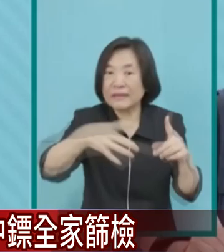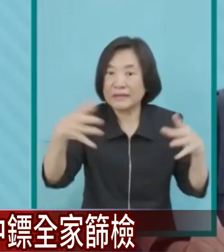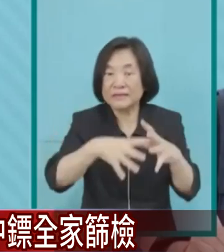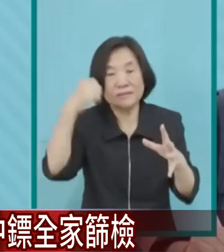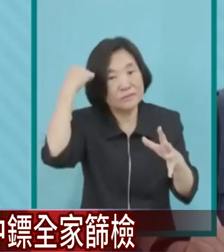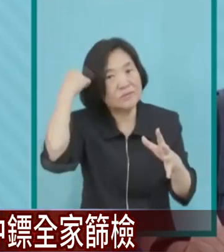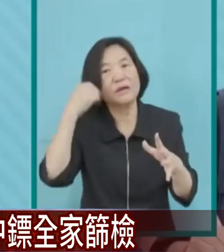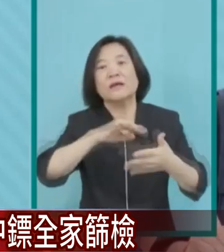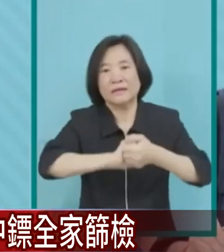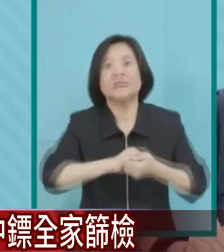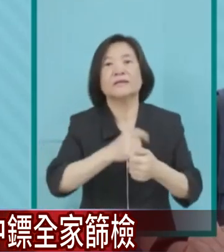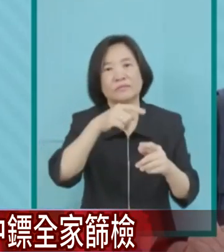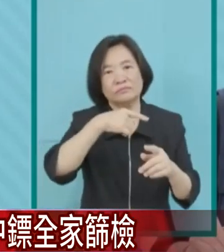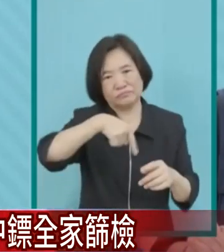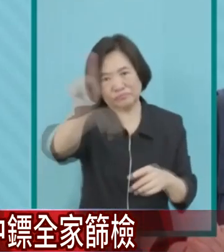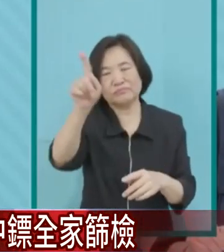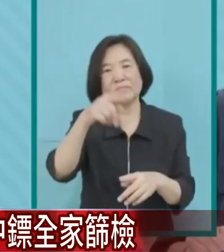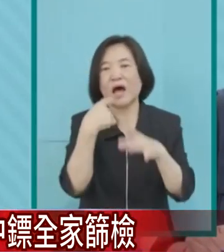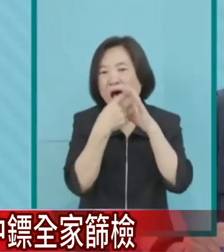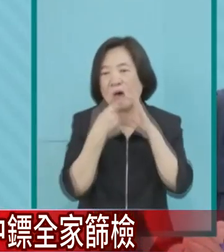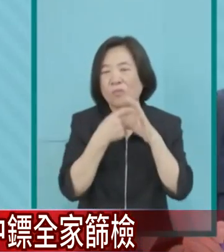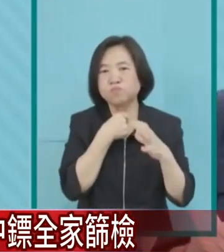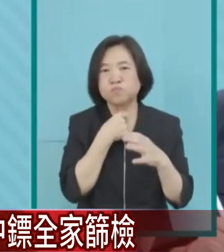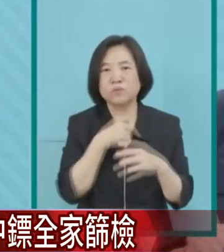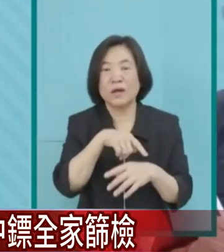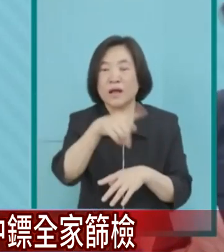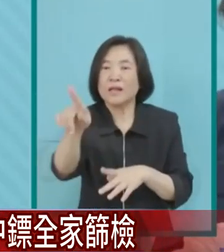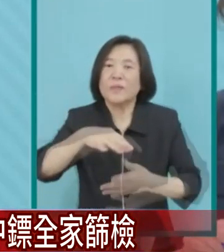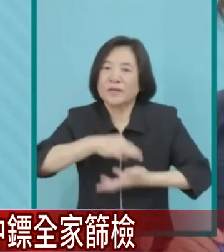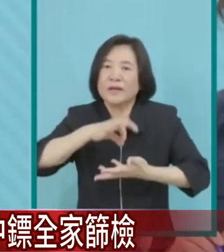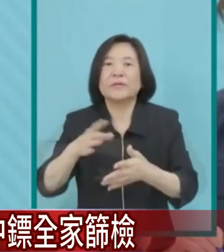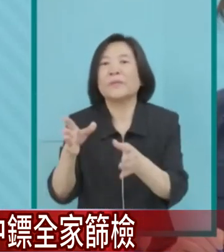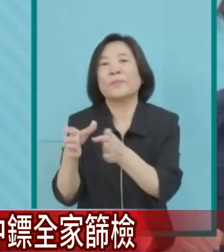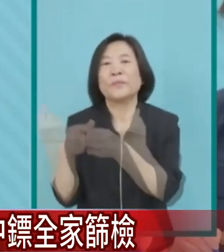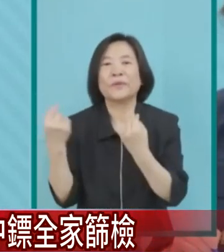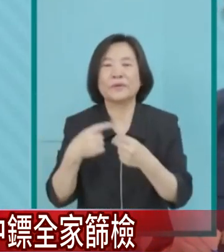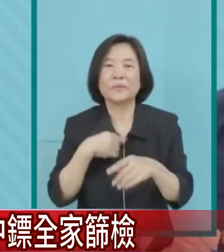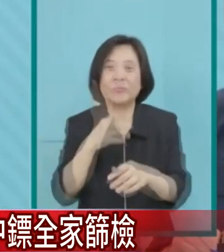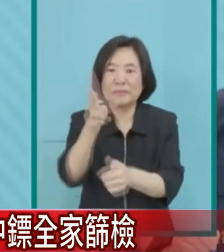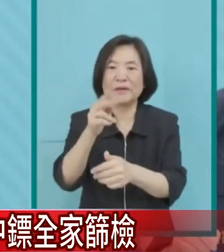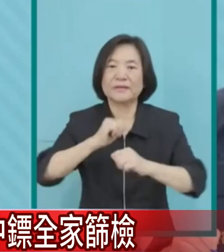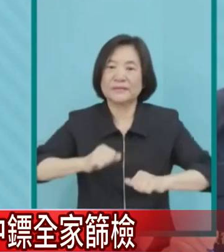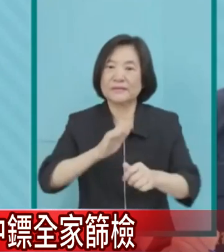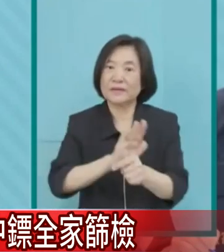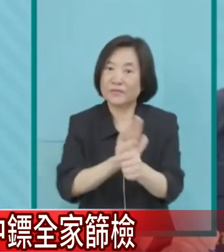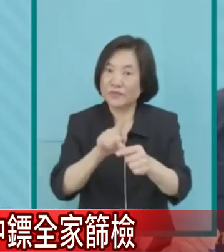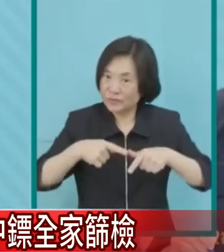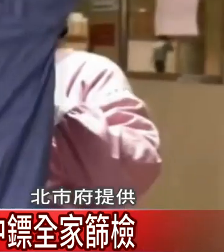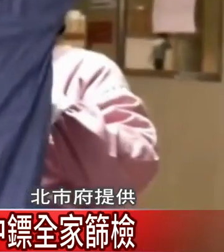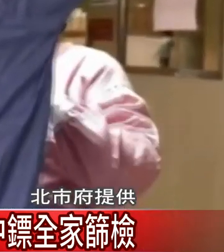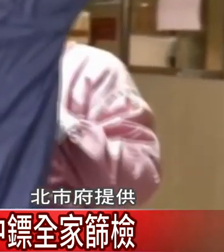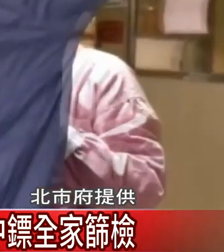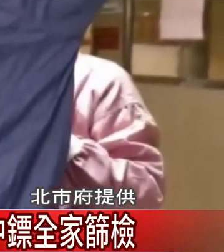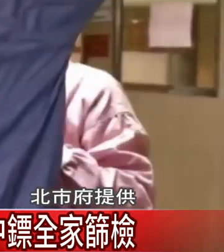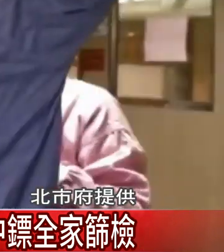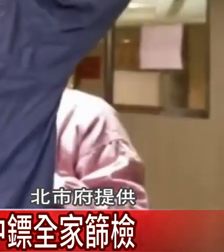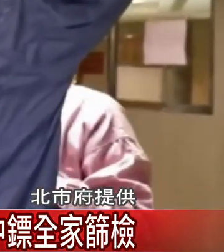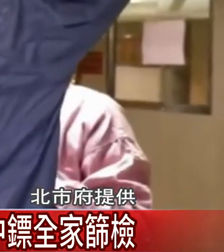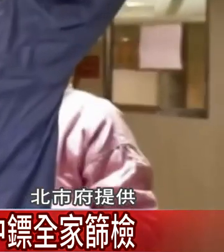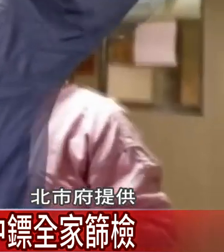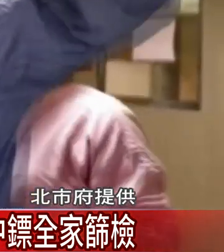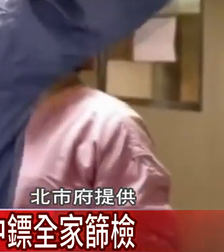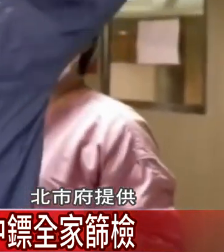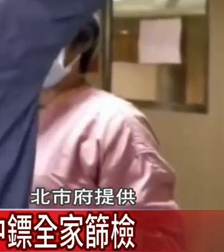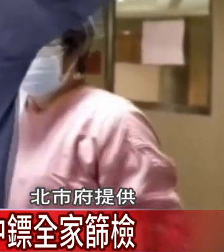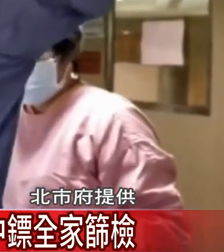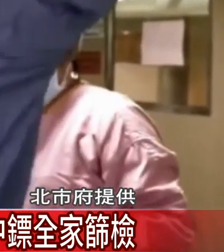们会也不用市民朋友去担心，我们会直接责成哦那个健康服务中心来处理。 至于详